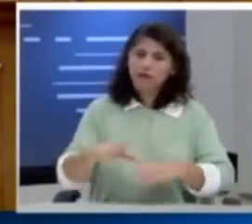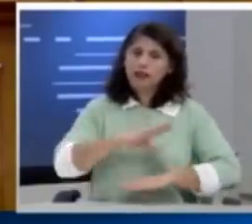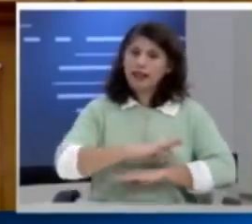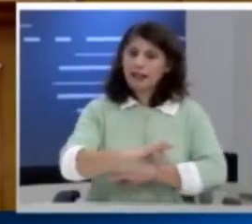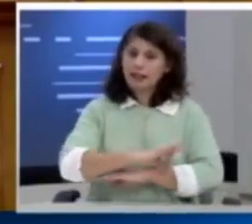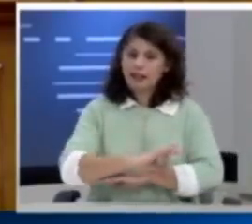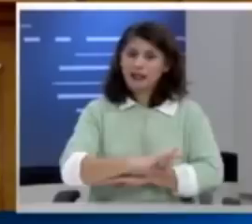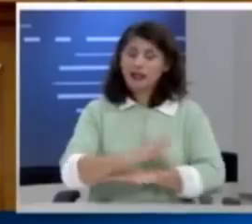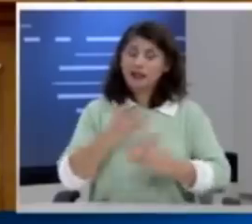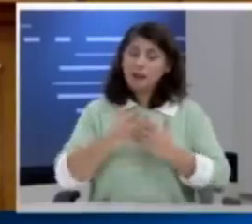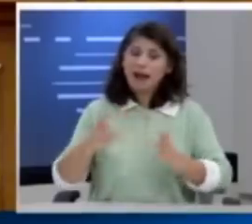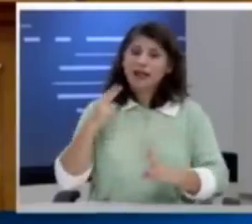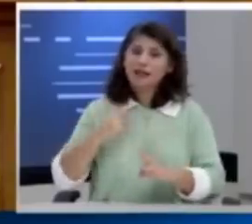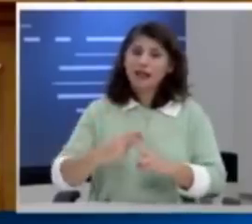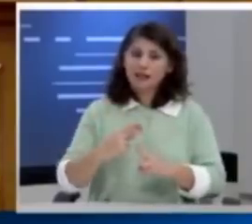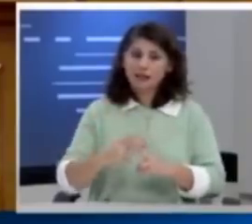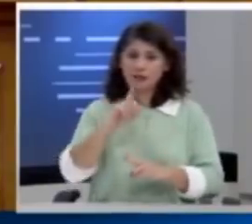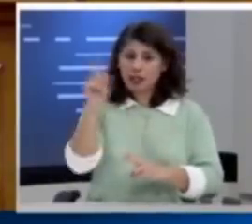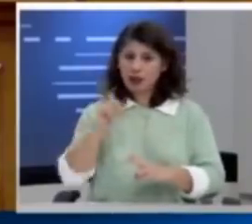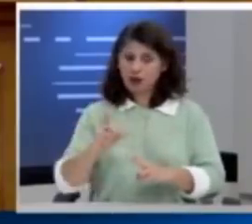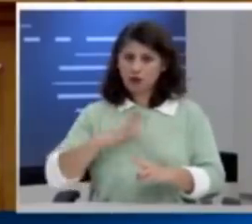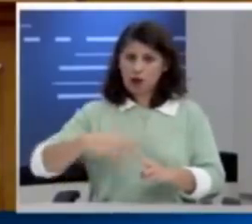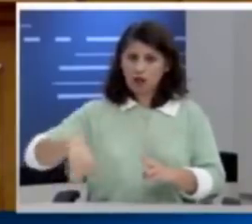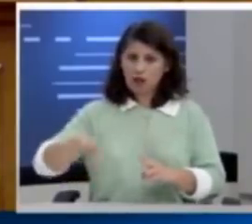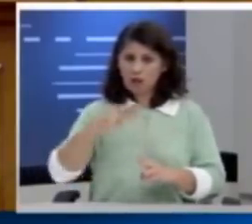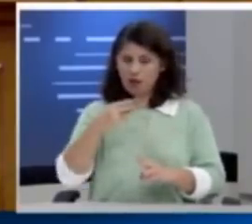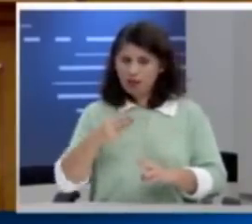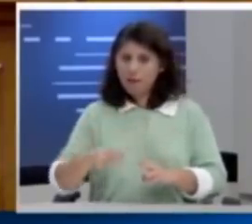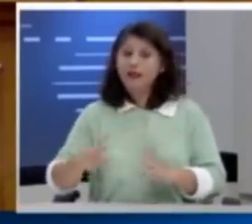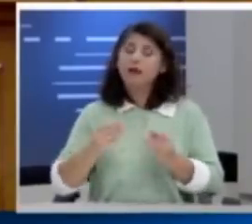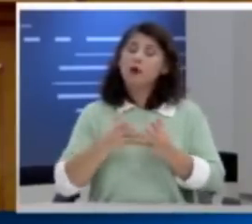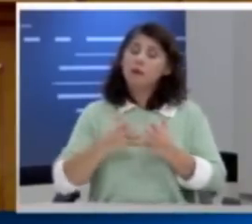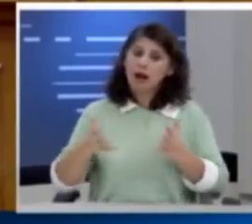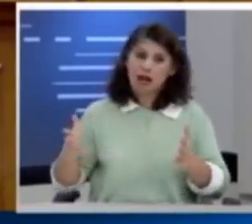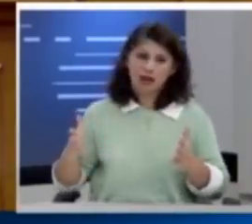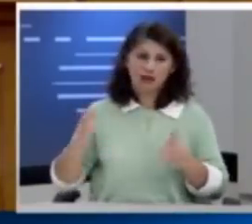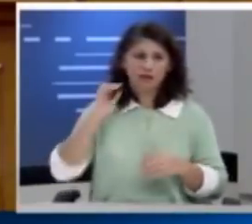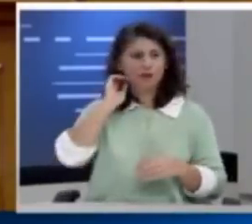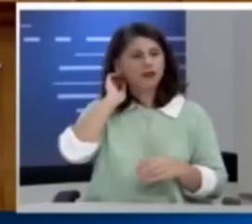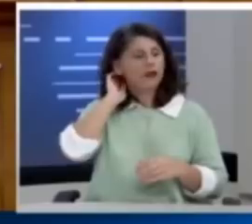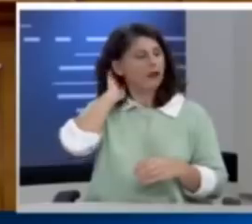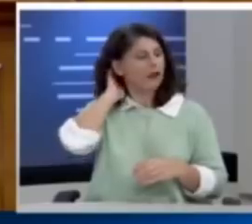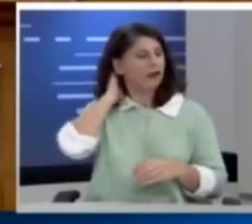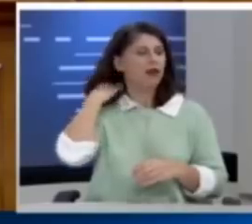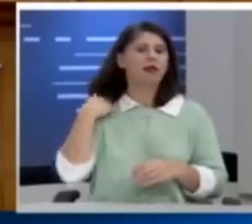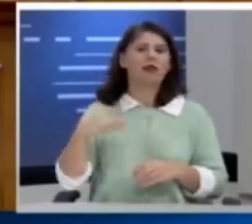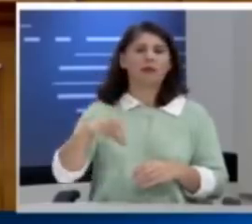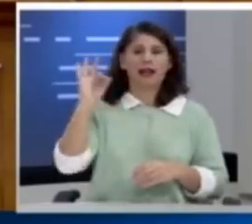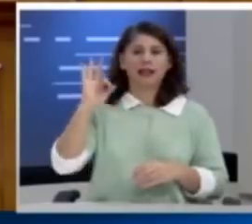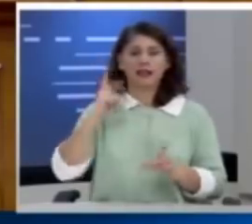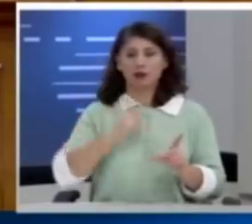στα μεγάλα, στα κρίσιμα για τη ζωή του λαού ζητήματα είναι πολύ μεγάλες. Με εξαίρεση